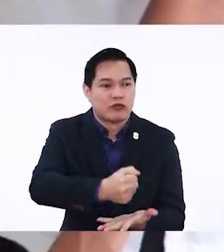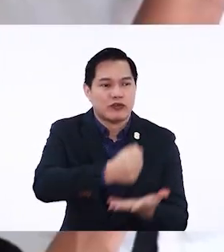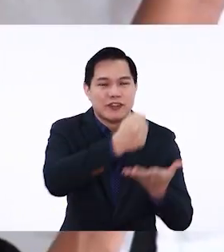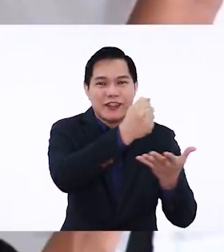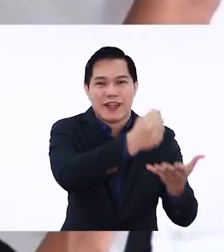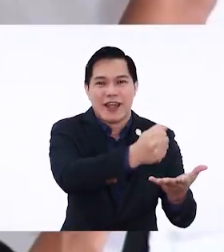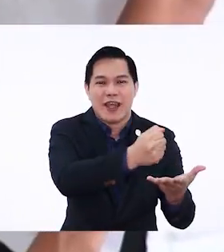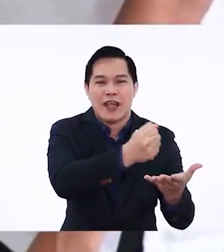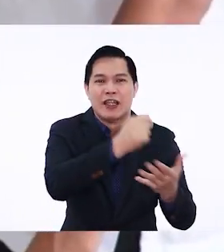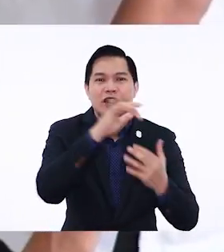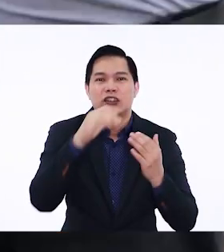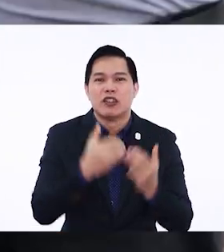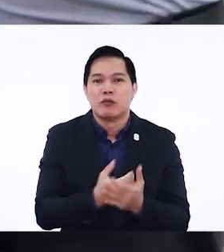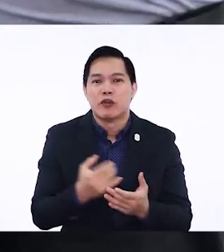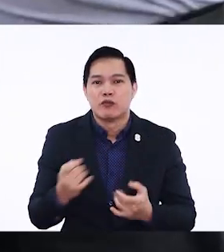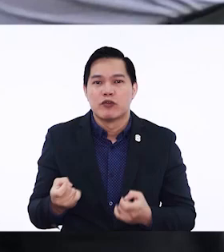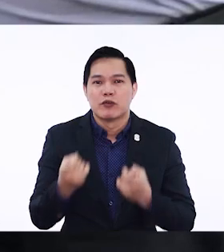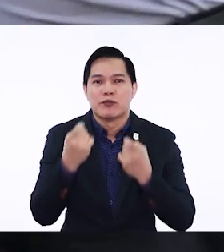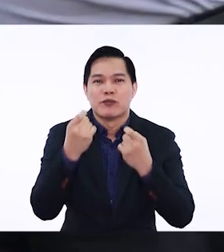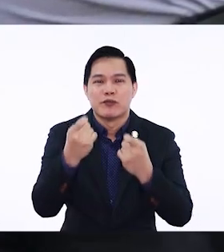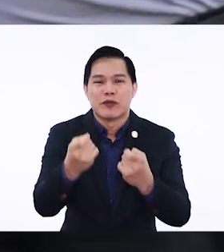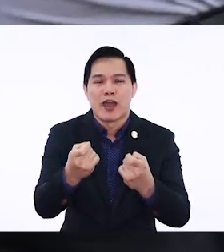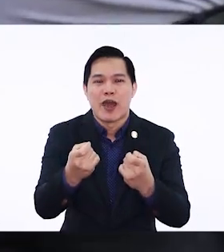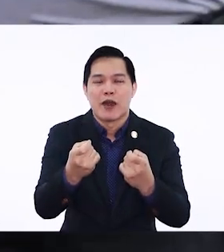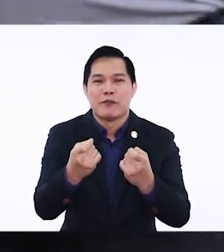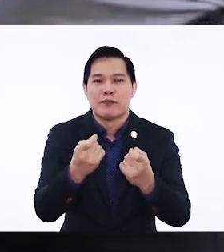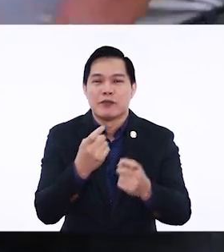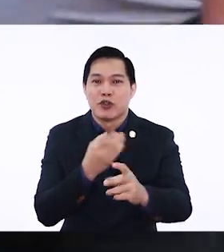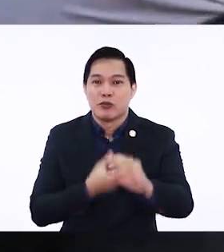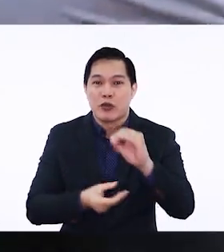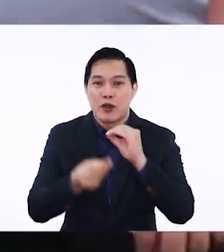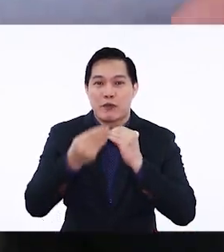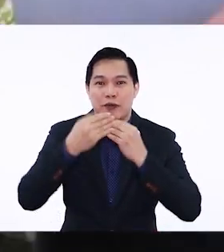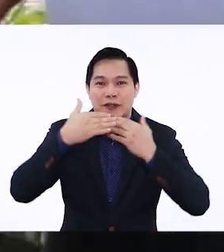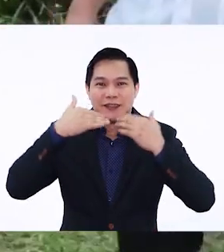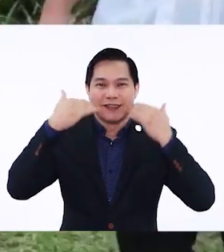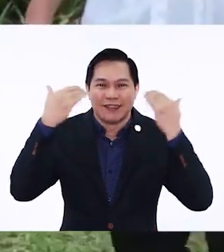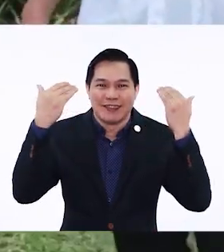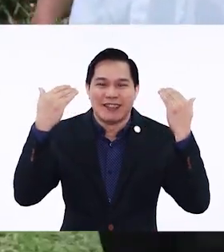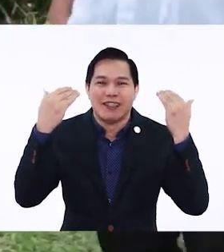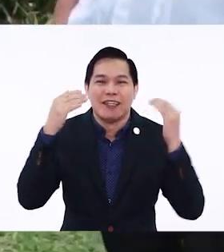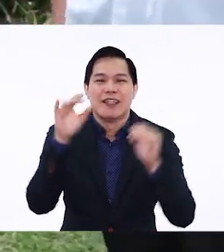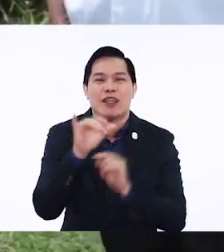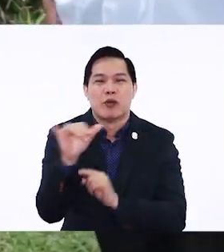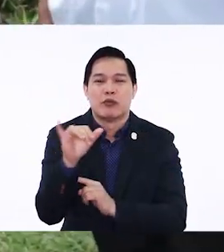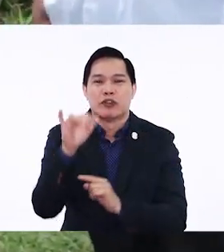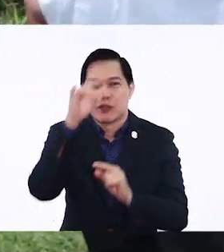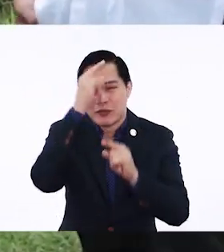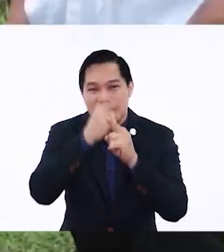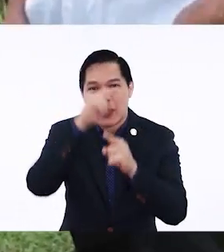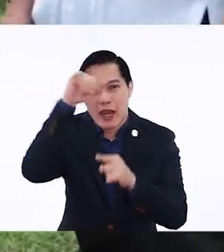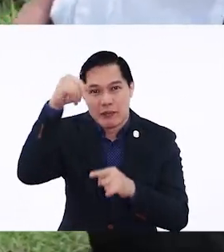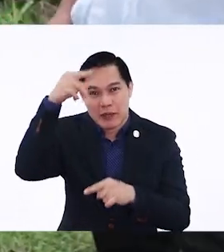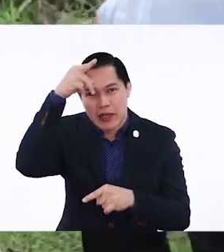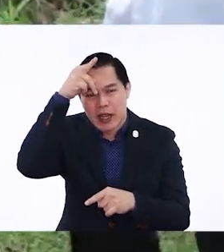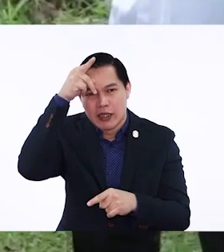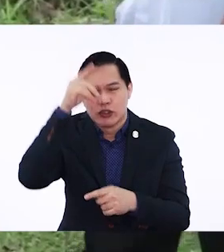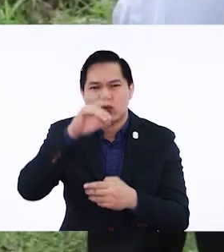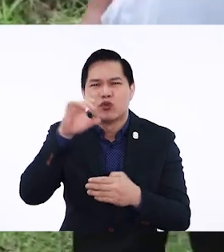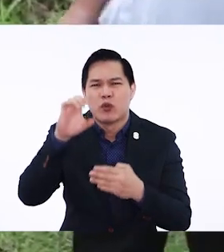naman sa mga nagkaloob ay matatamis na ngiti. Gaya ng reaksyon ni kapatid na Jaime Palacio, nalubos rin